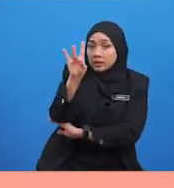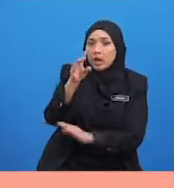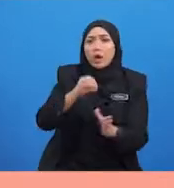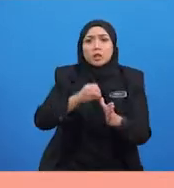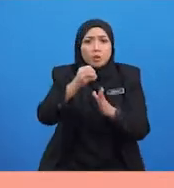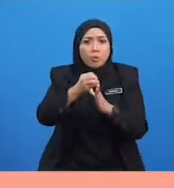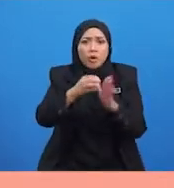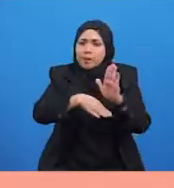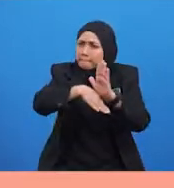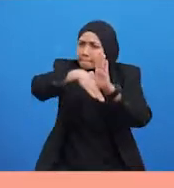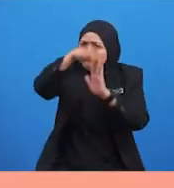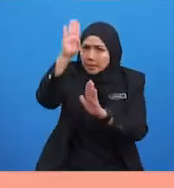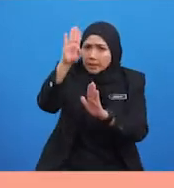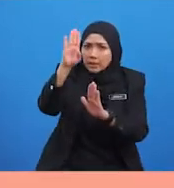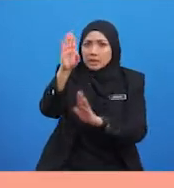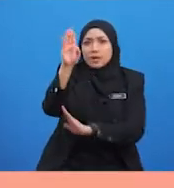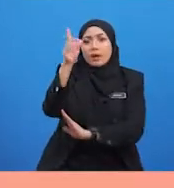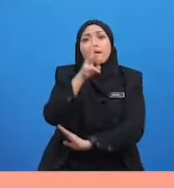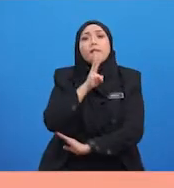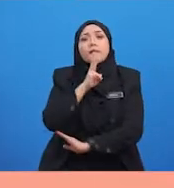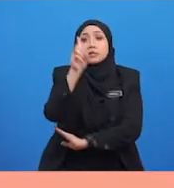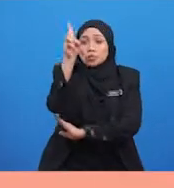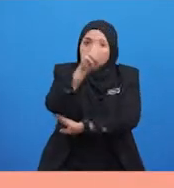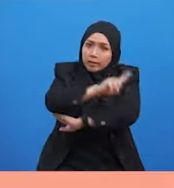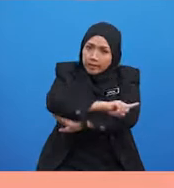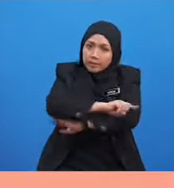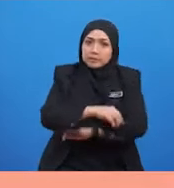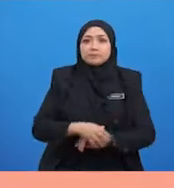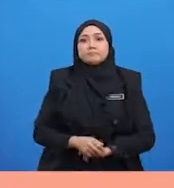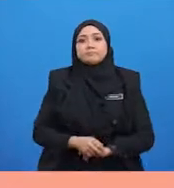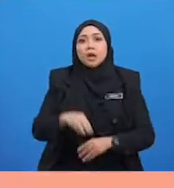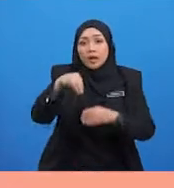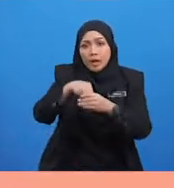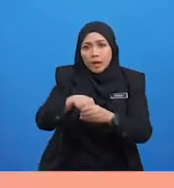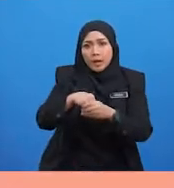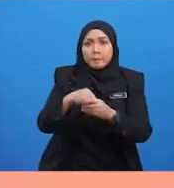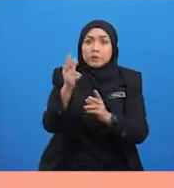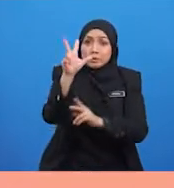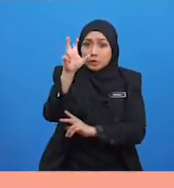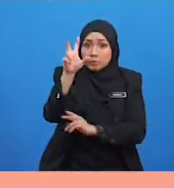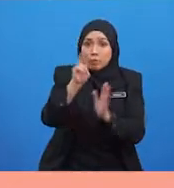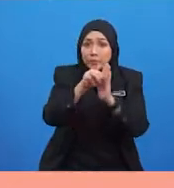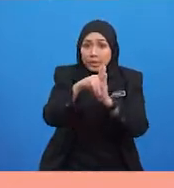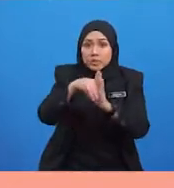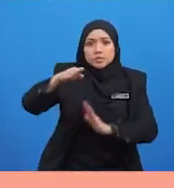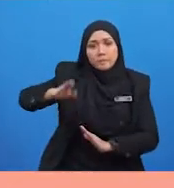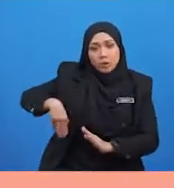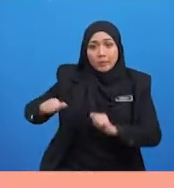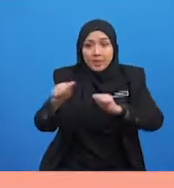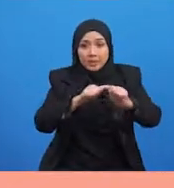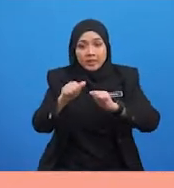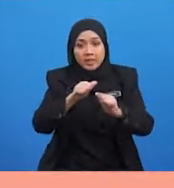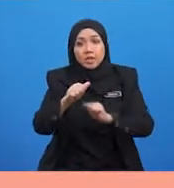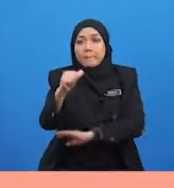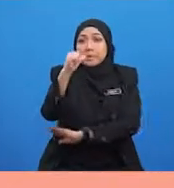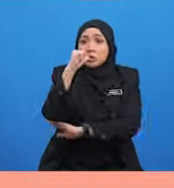air sehari. Dalam jangka masa 30 minit sebelum aktiviti, minum 10 hingga